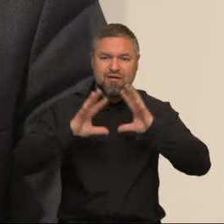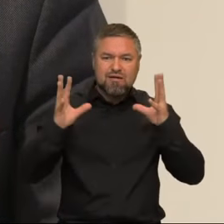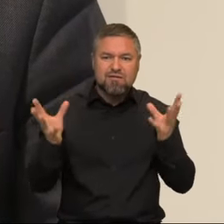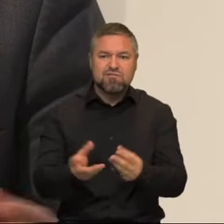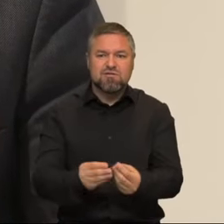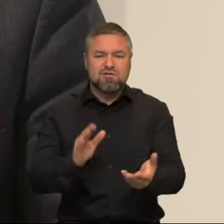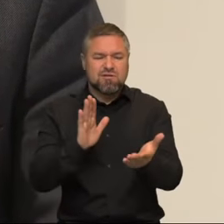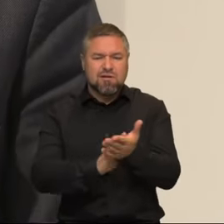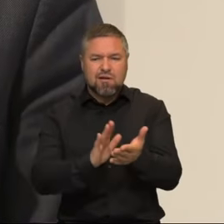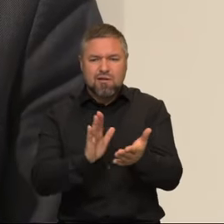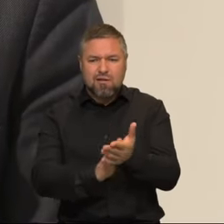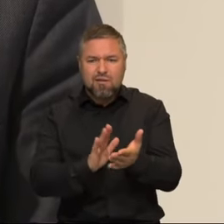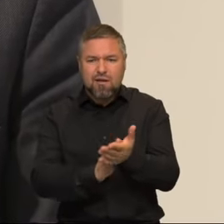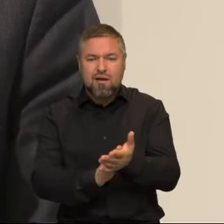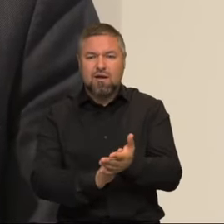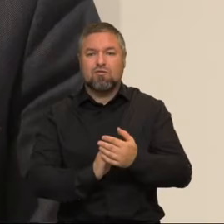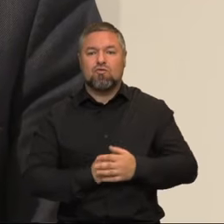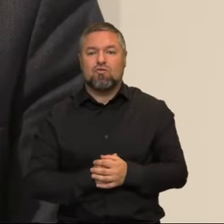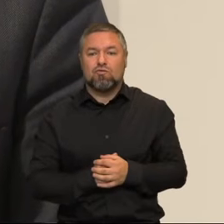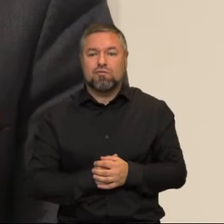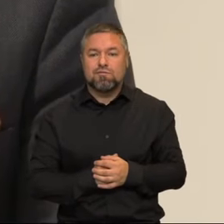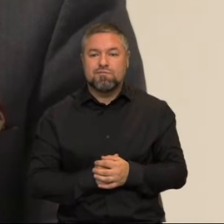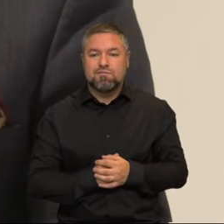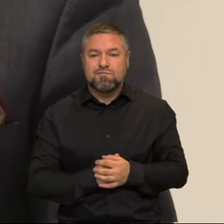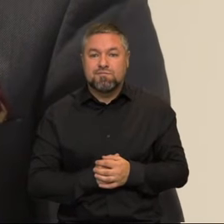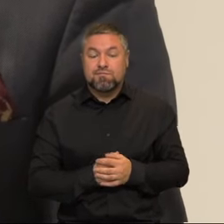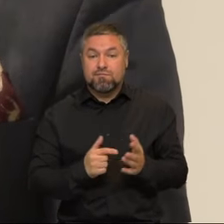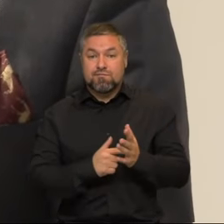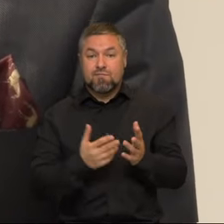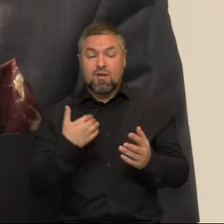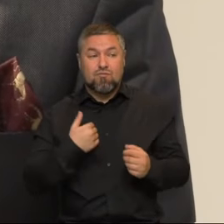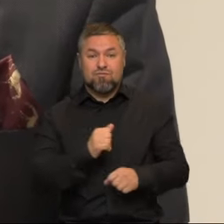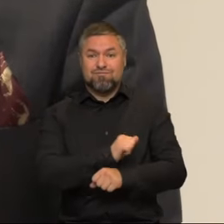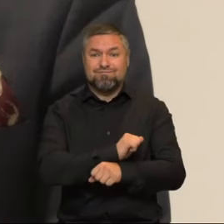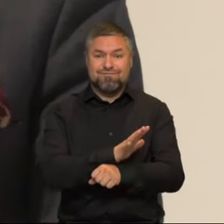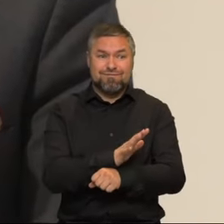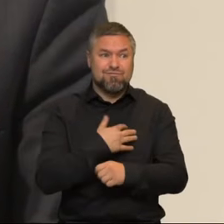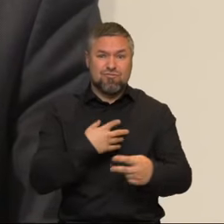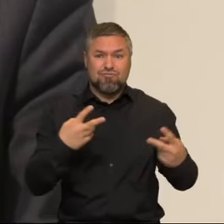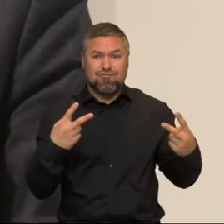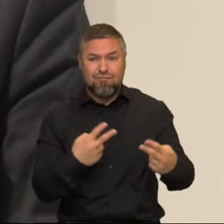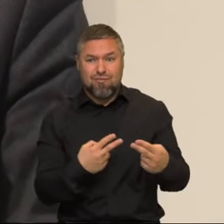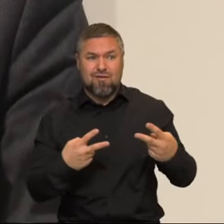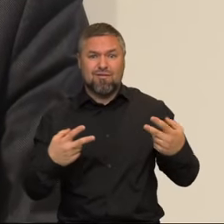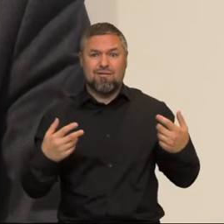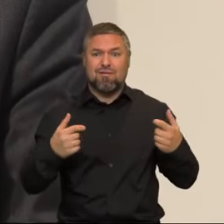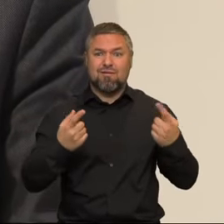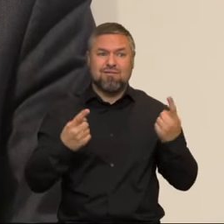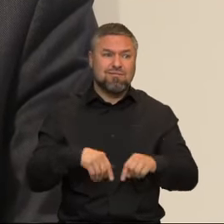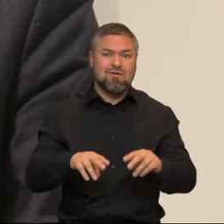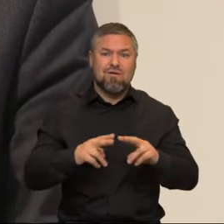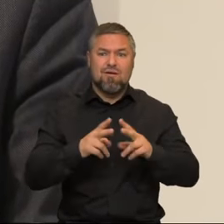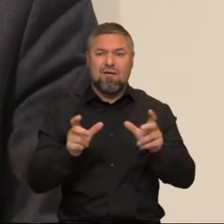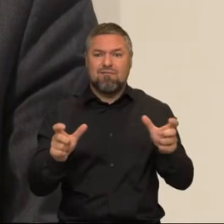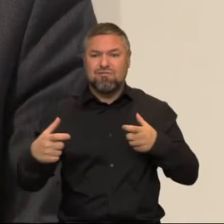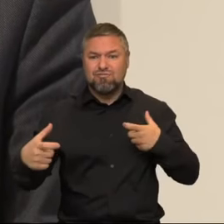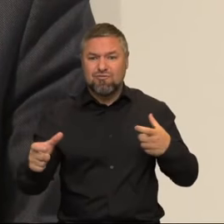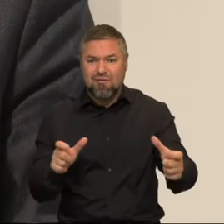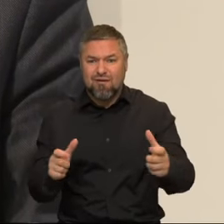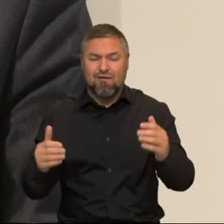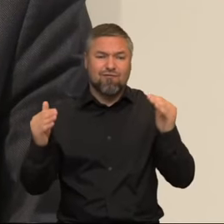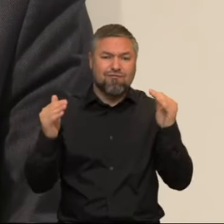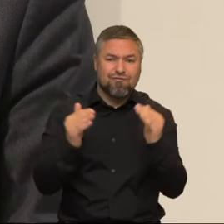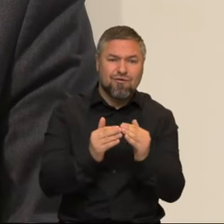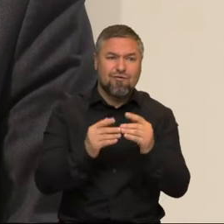nagród, które pomimo tej blokady, tej izolacji,